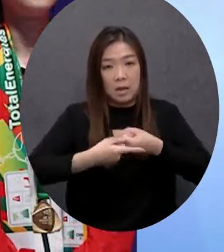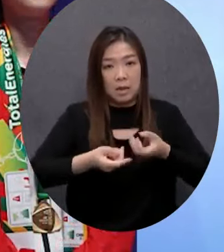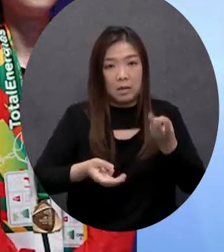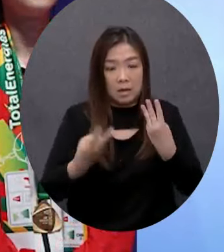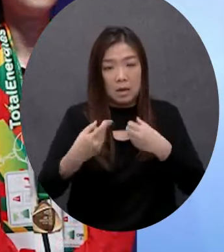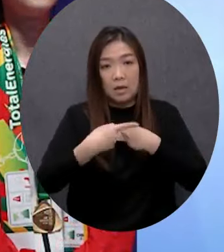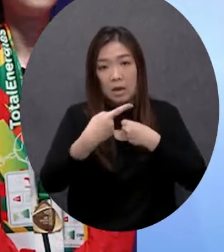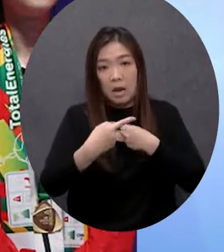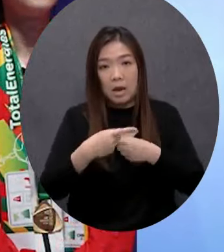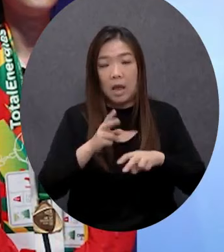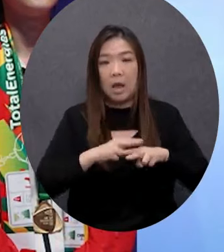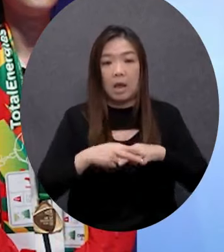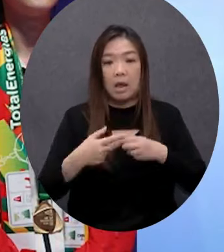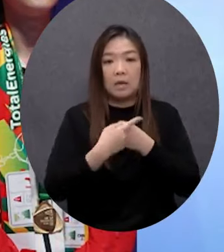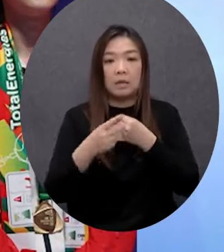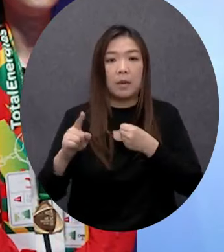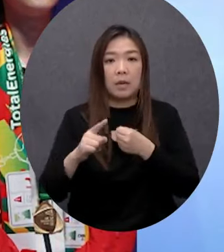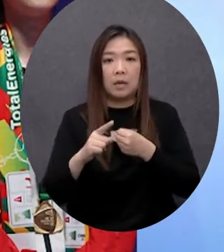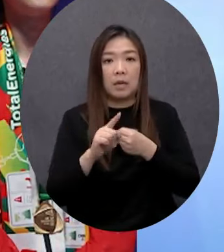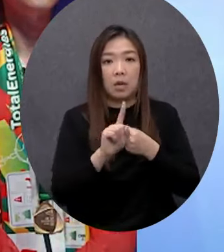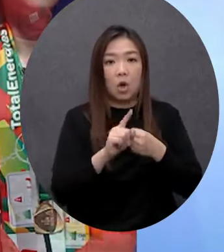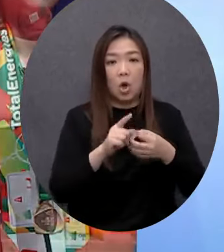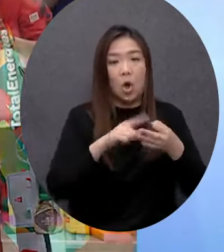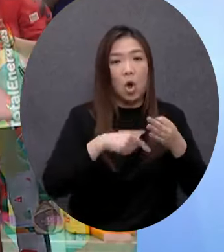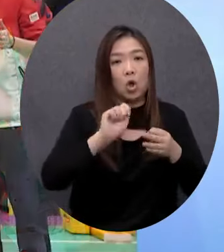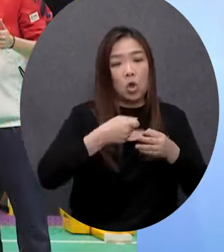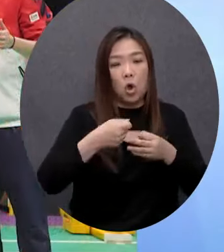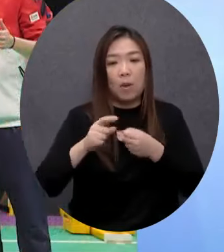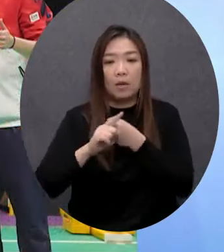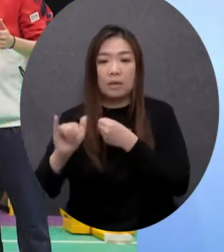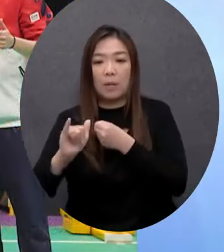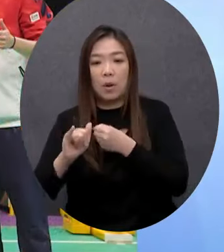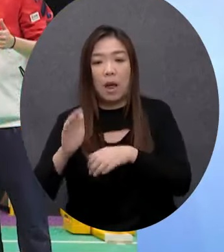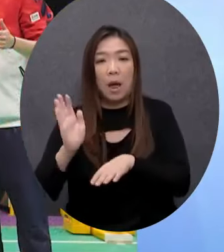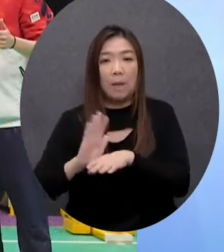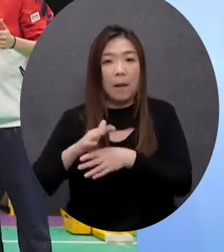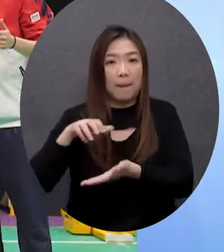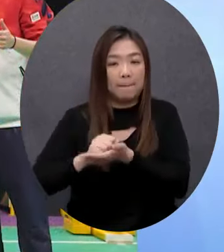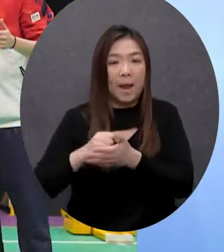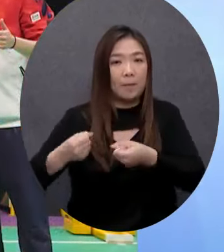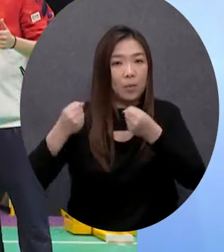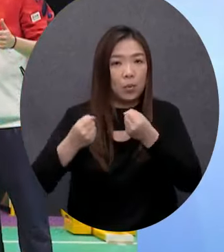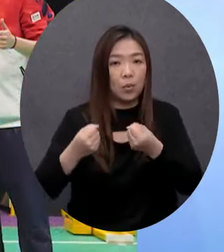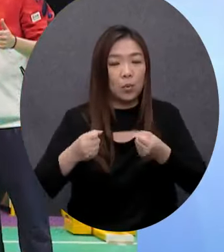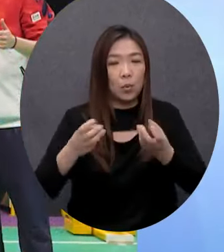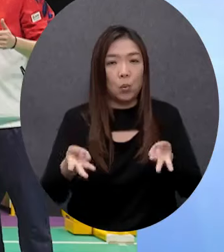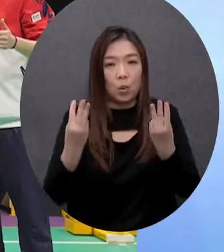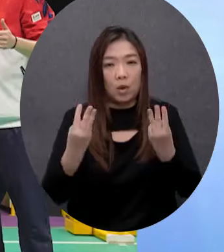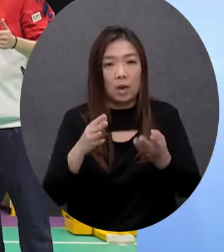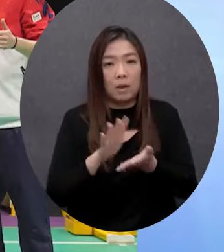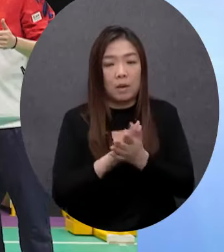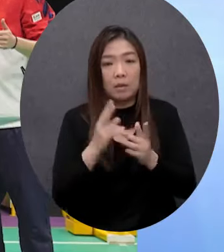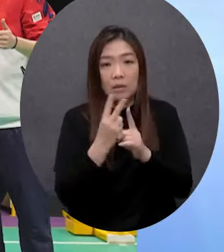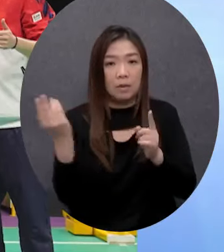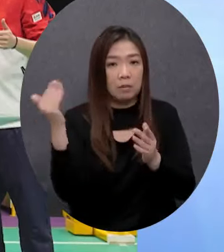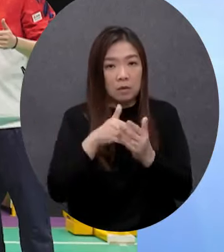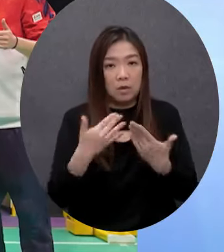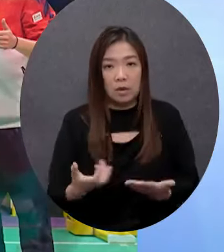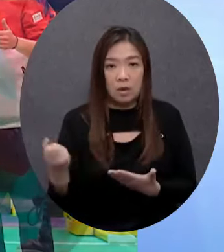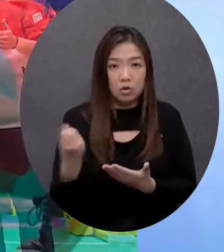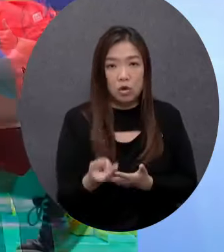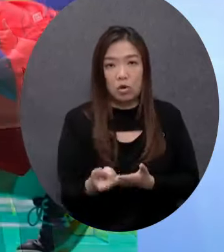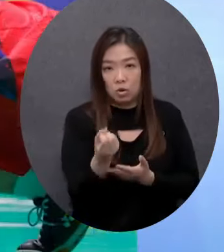第11个汤姆斯杯和第16个优拔杯冠军，亦都是相隔12年后再次包揽汤